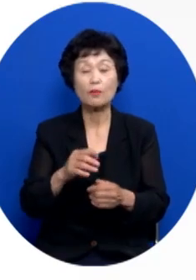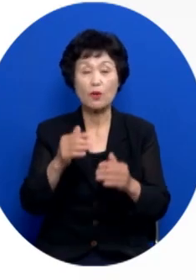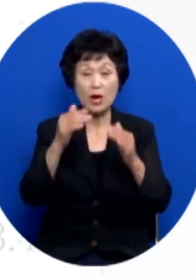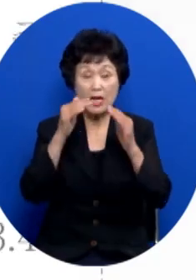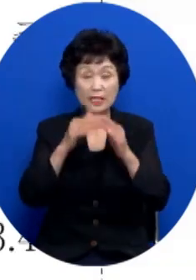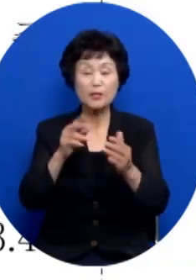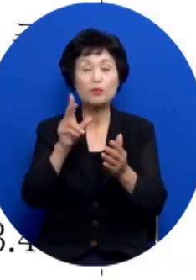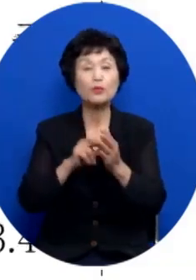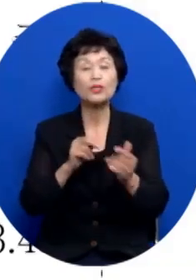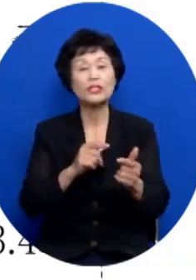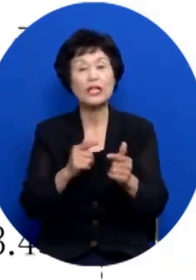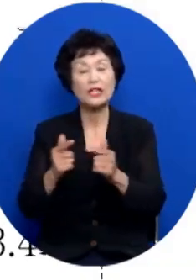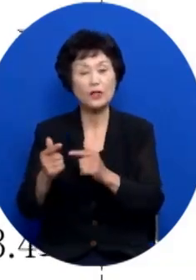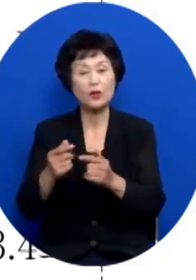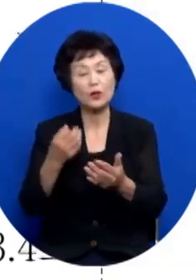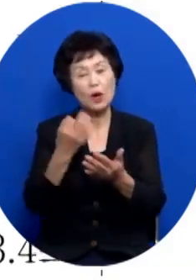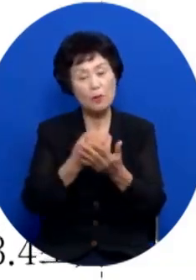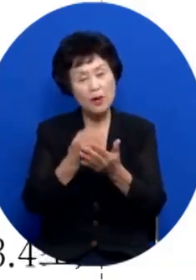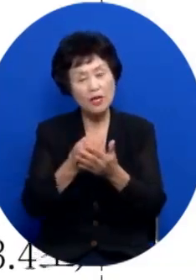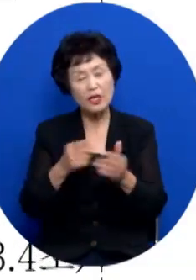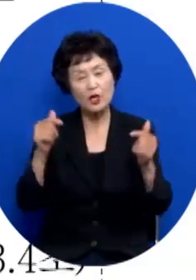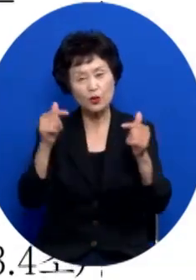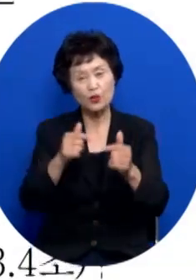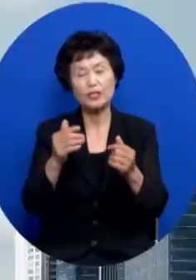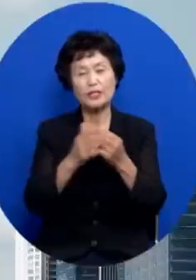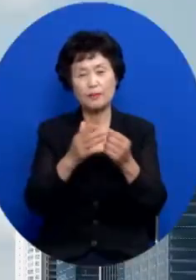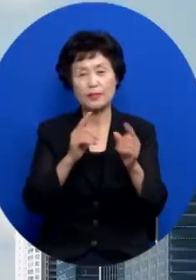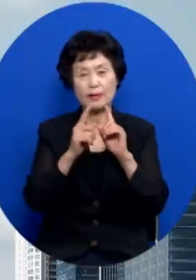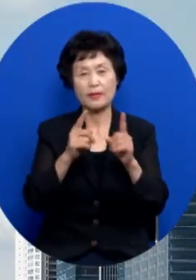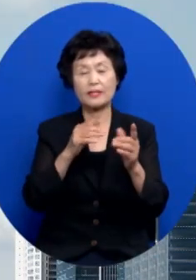줄면서 소득세가 전체적으로 감소했다고 설명했습니다.